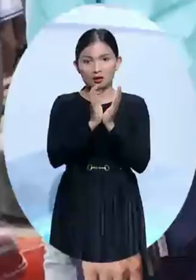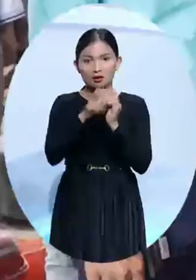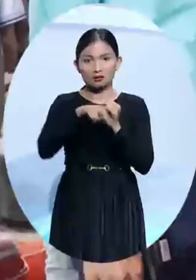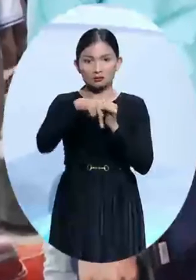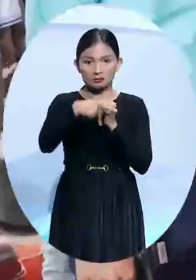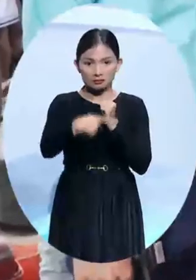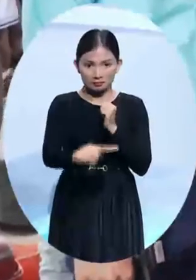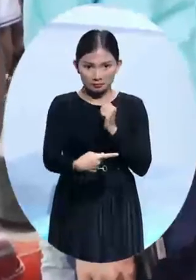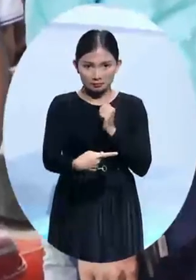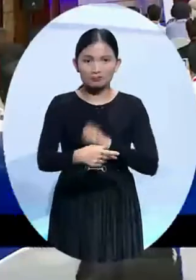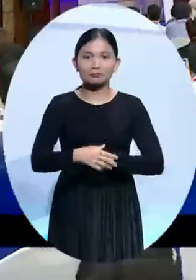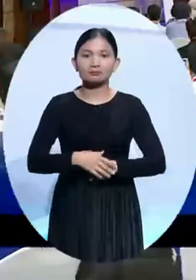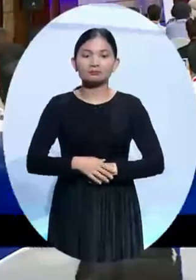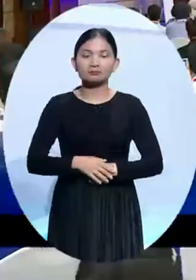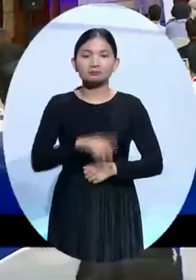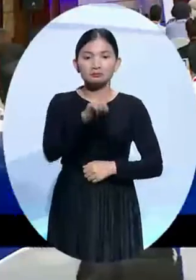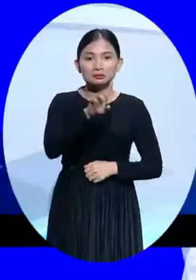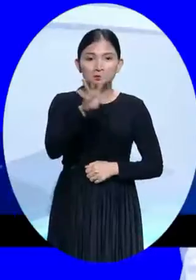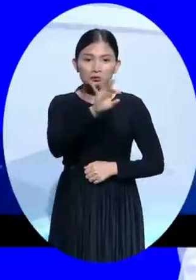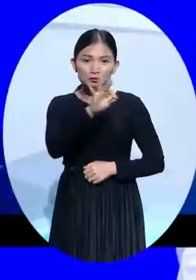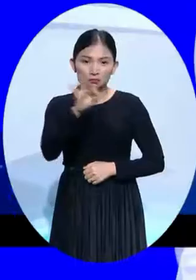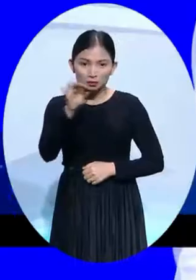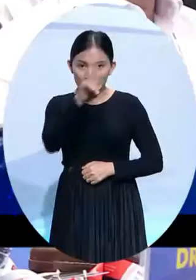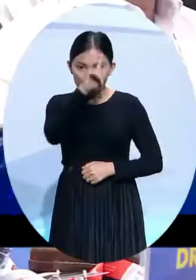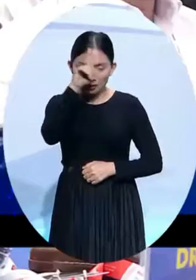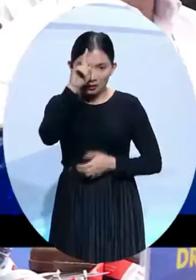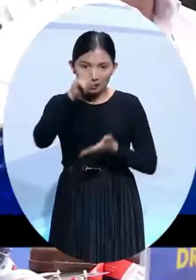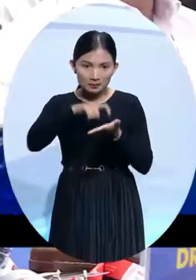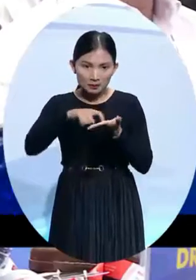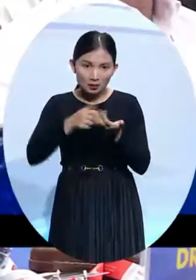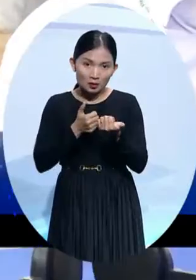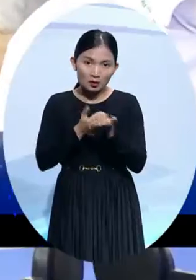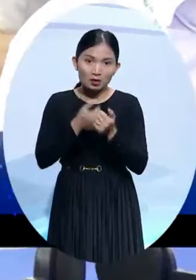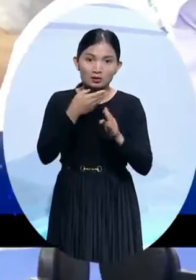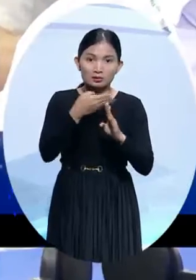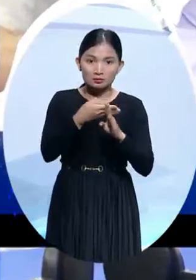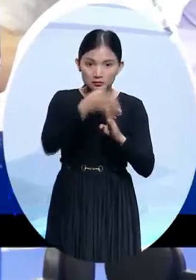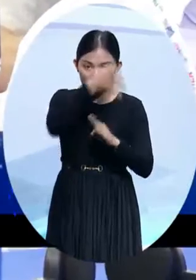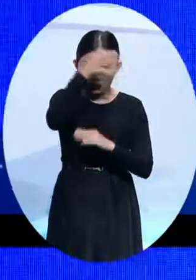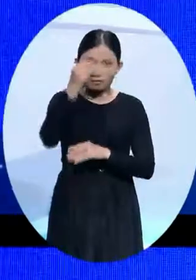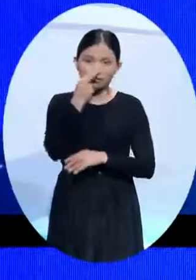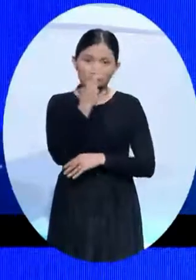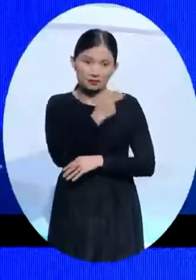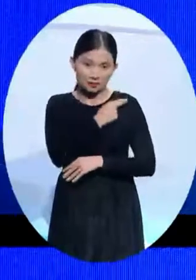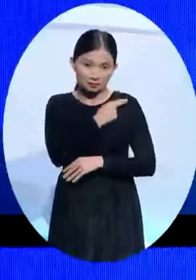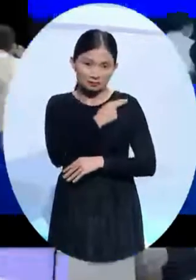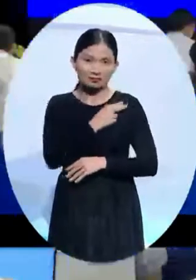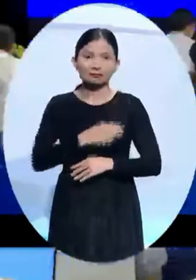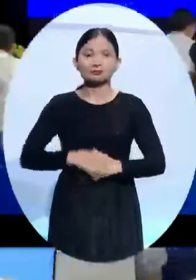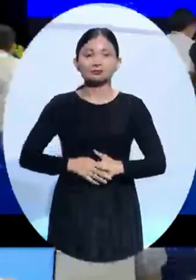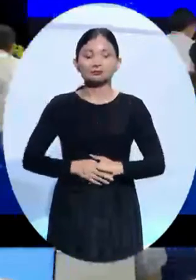Hơn 14 triệu đô la Mỹ hỗ trợ 3 đại học Việt Nam trở thành các cơ sở giáo dục đại học chất lượng.